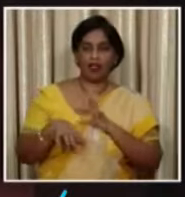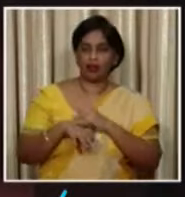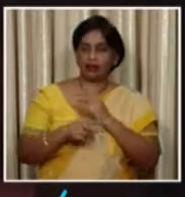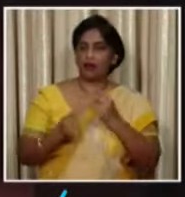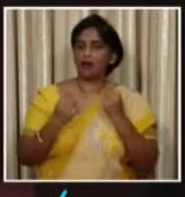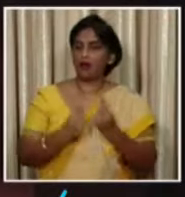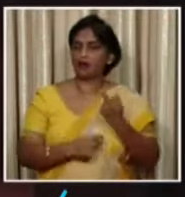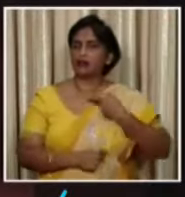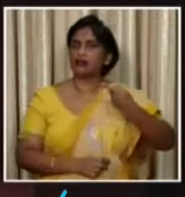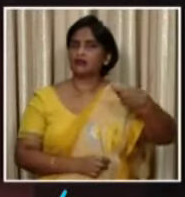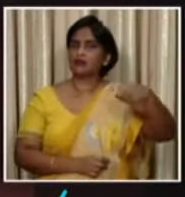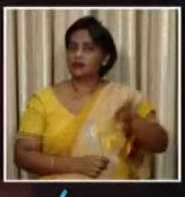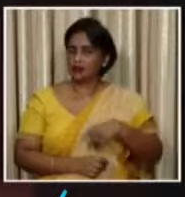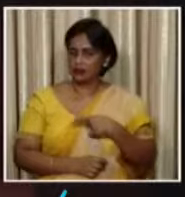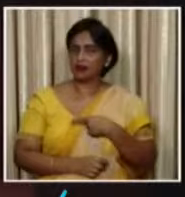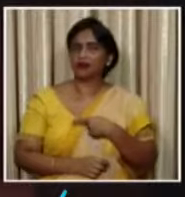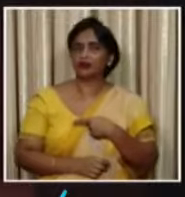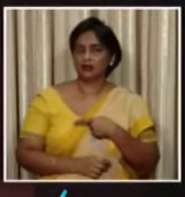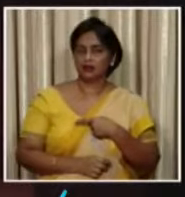හදිසි මිල ගැනීම යටතේ